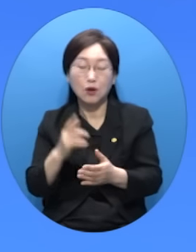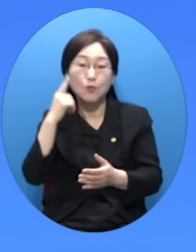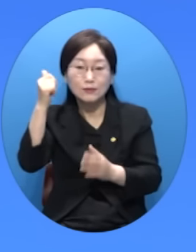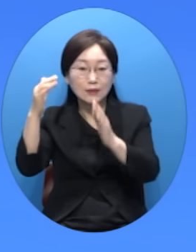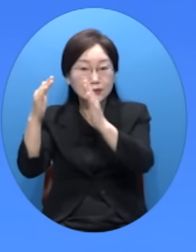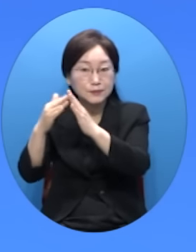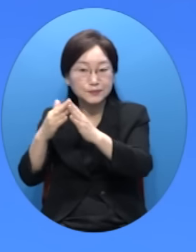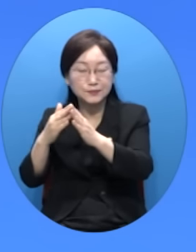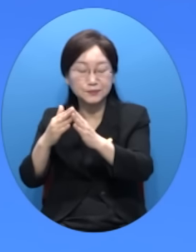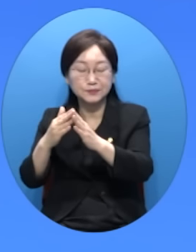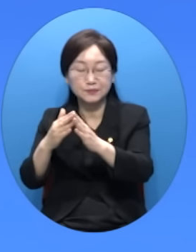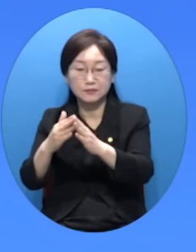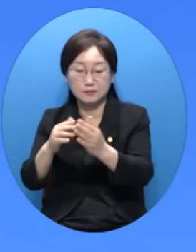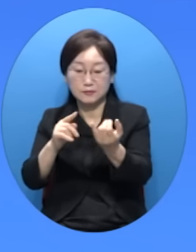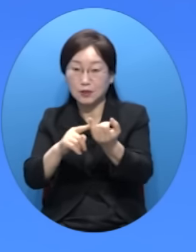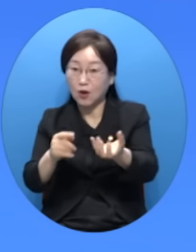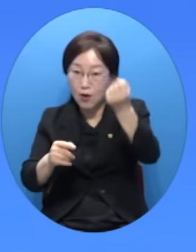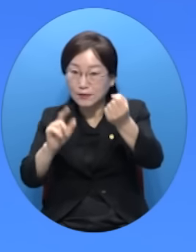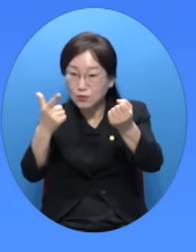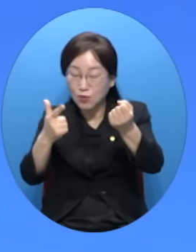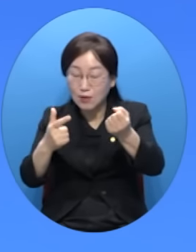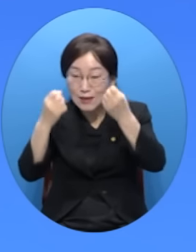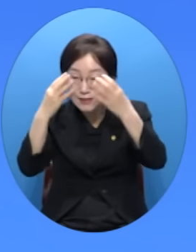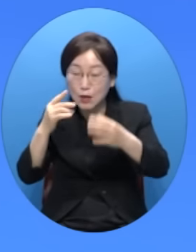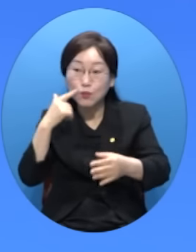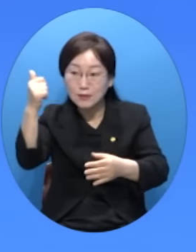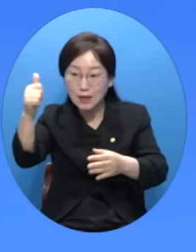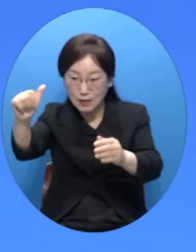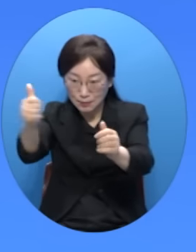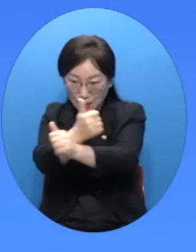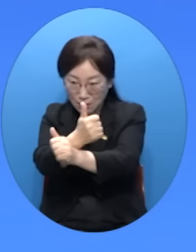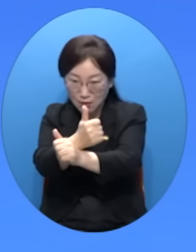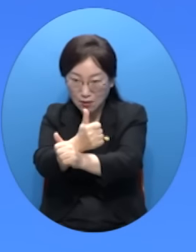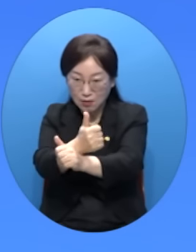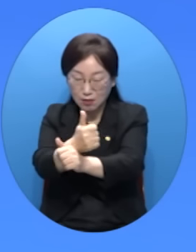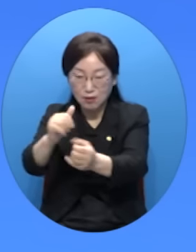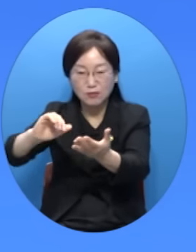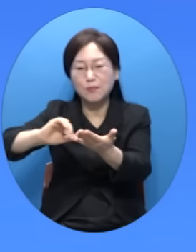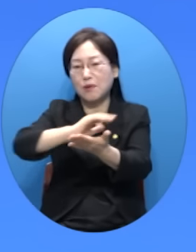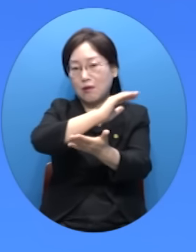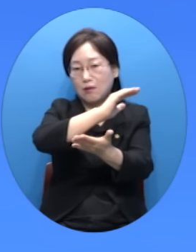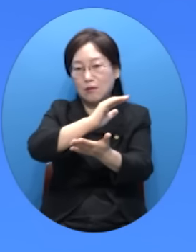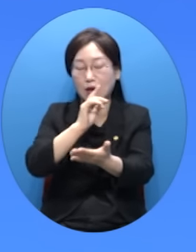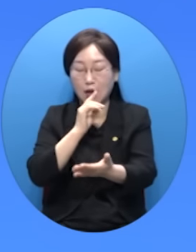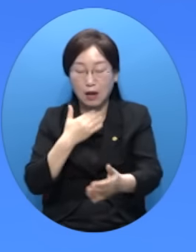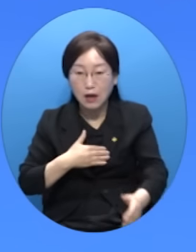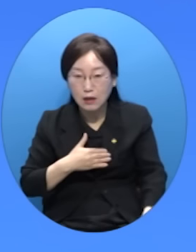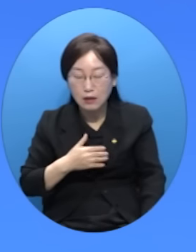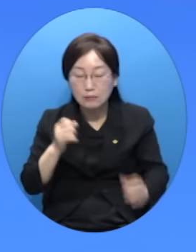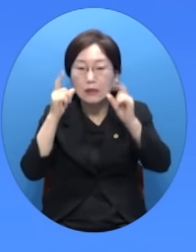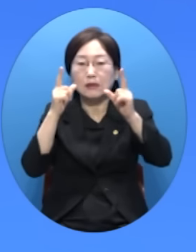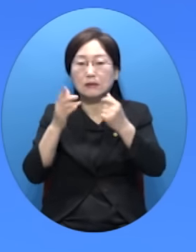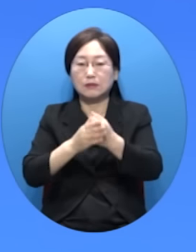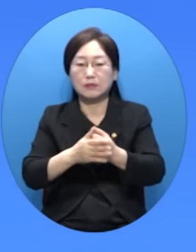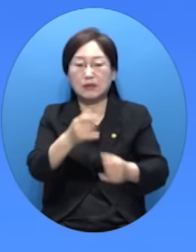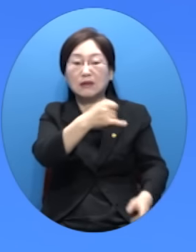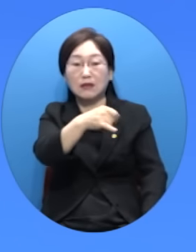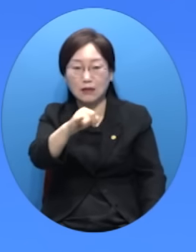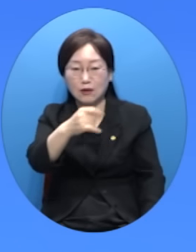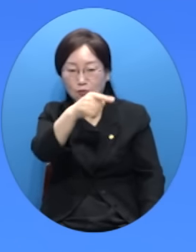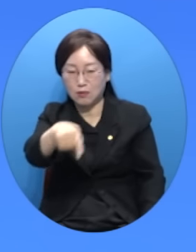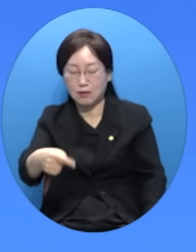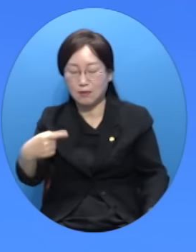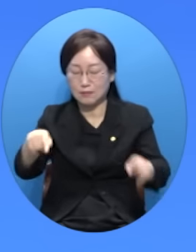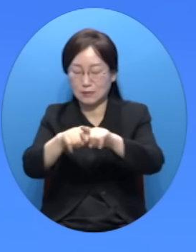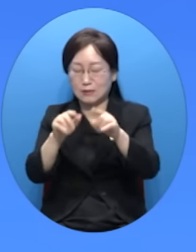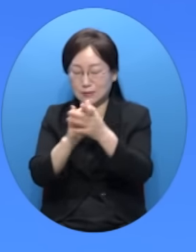아니고 더 이상 그 교회가 이제 새 목사님이 오면 자기 있을 자리가 없다는 걸 알게 됐을 때 그때 딸들이 와서 함께 눈물로